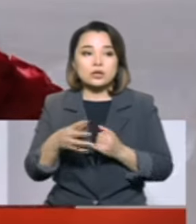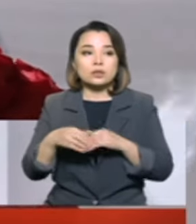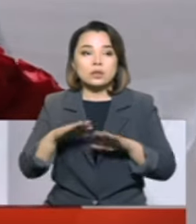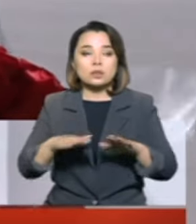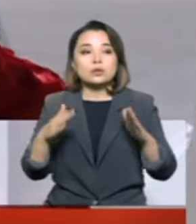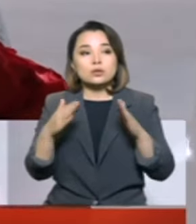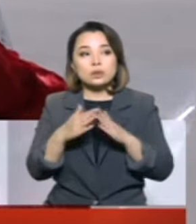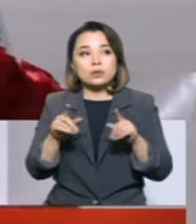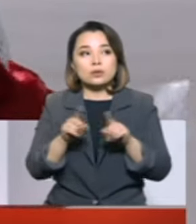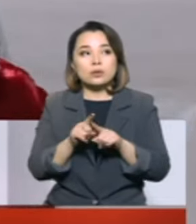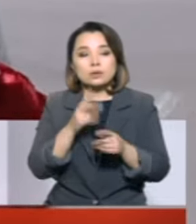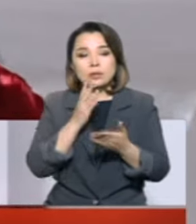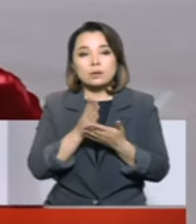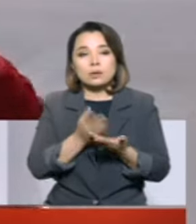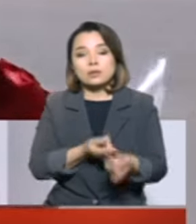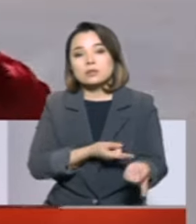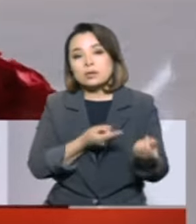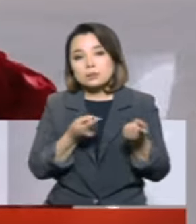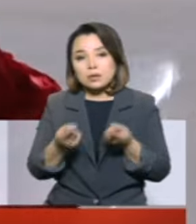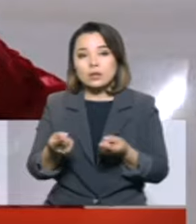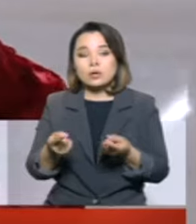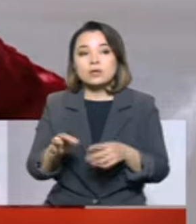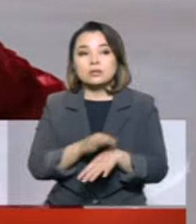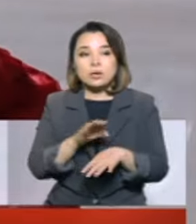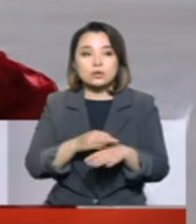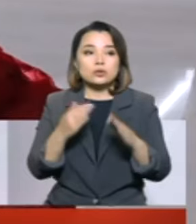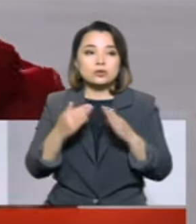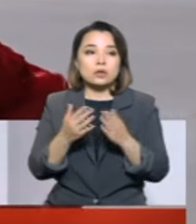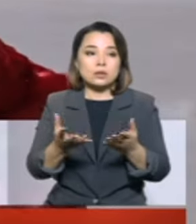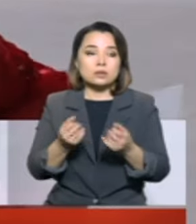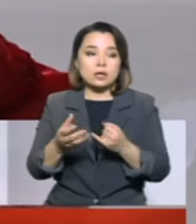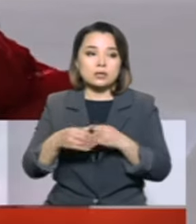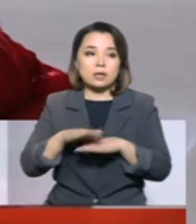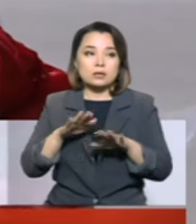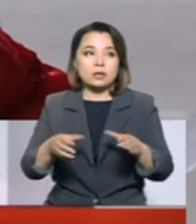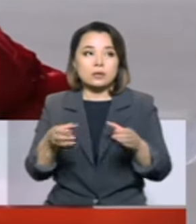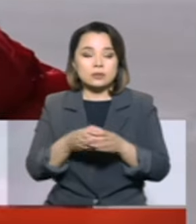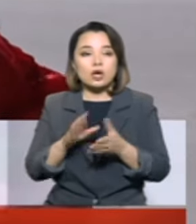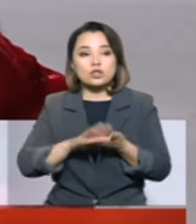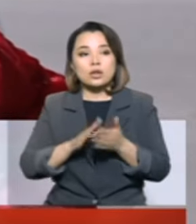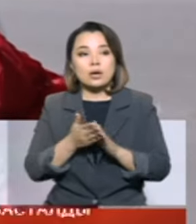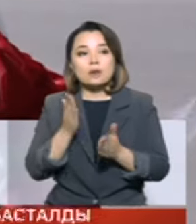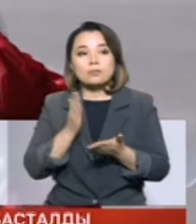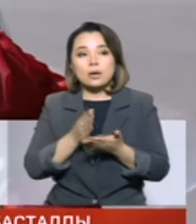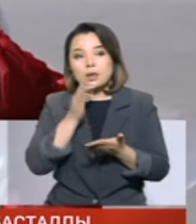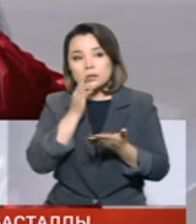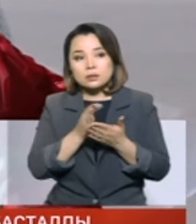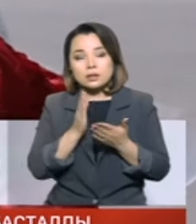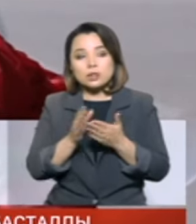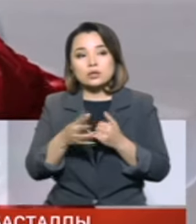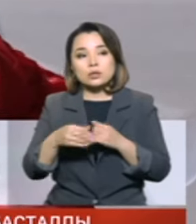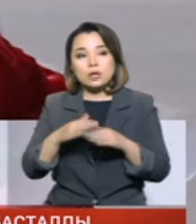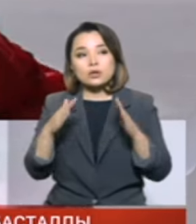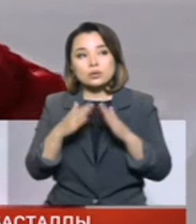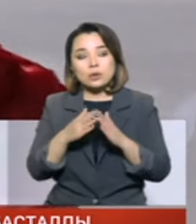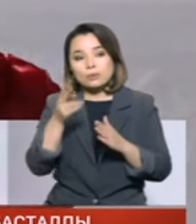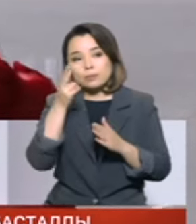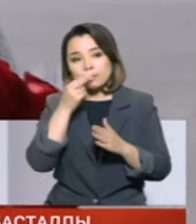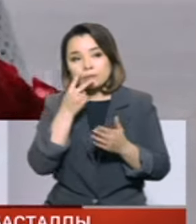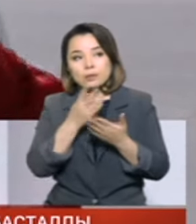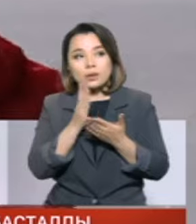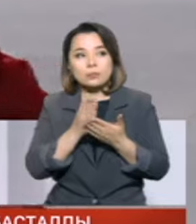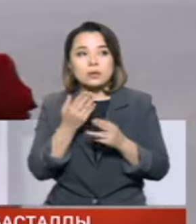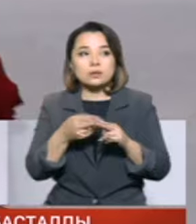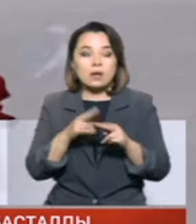сол тіледік. Жолдасымыз жер үй аламыз. Енді бізге сонда жағдай болып жатқанса, жер үй аламыз, біз үйренбегенбіз